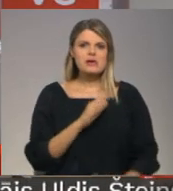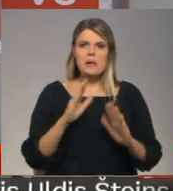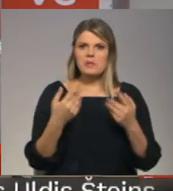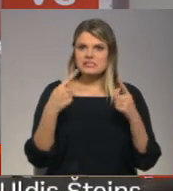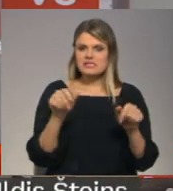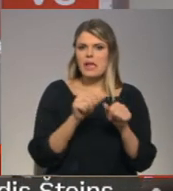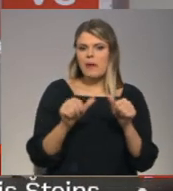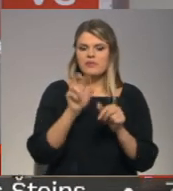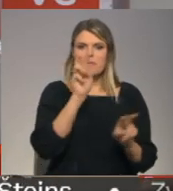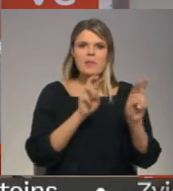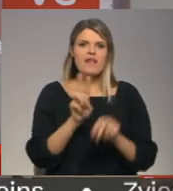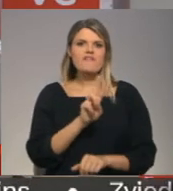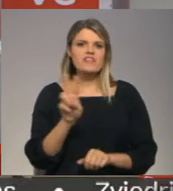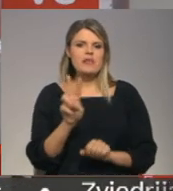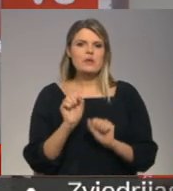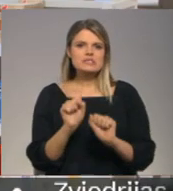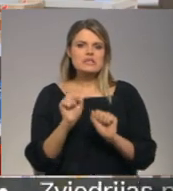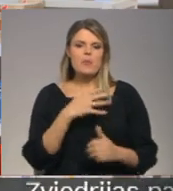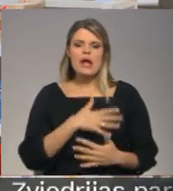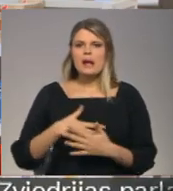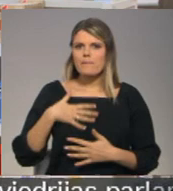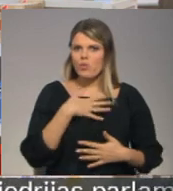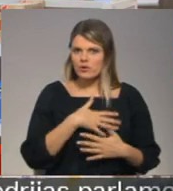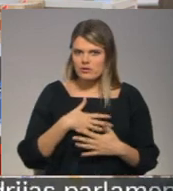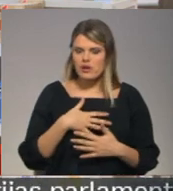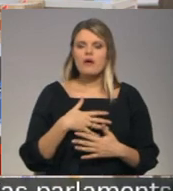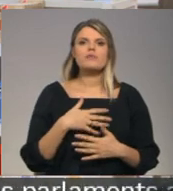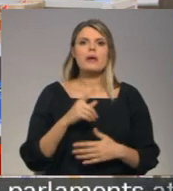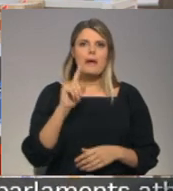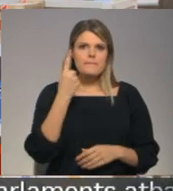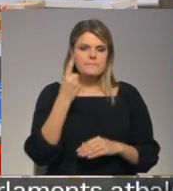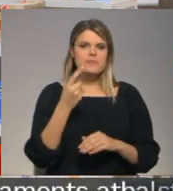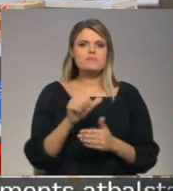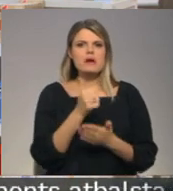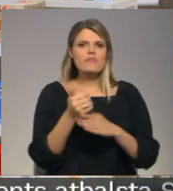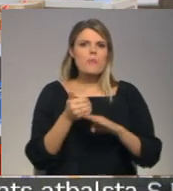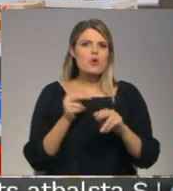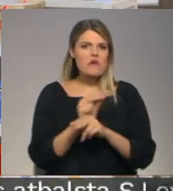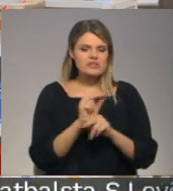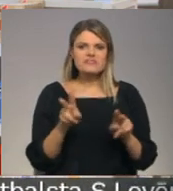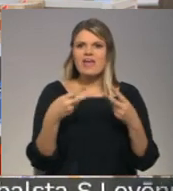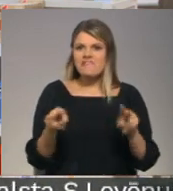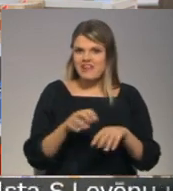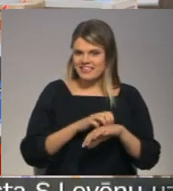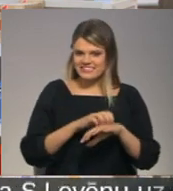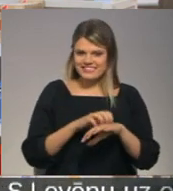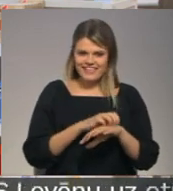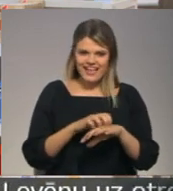aptiekās meklē vitamīnus imunitātes stiprināšanai. Pirmā profilakse noteikti būtu nestresot,